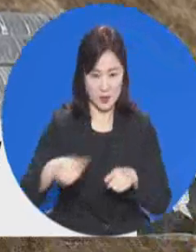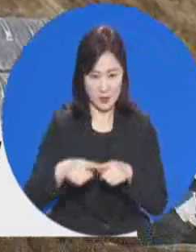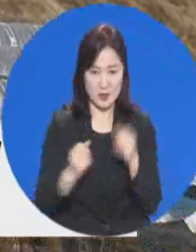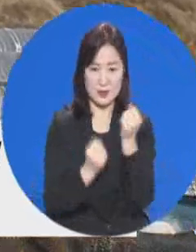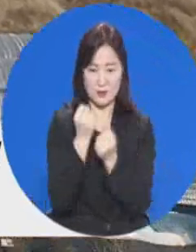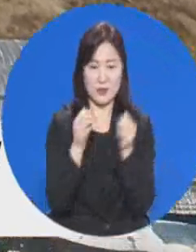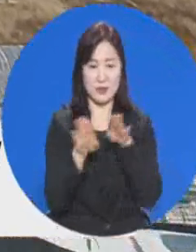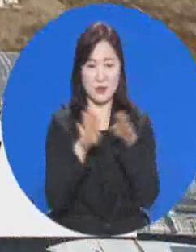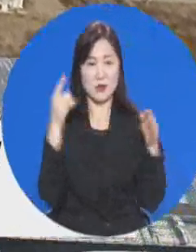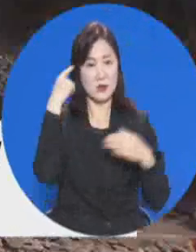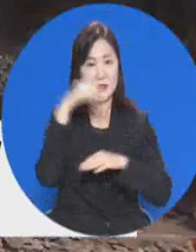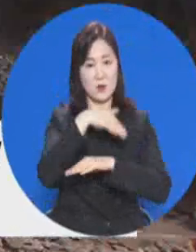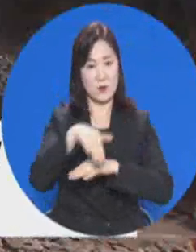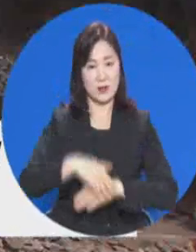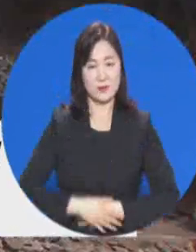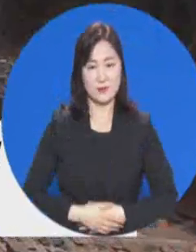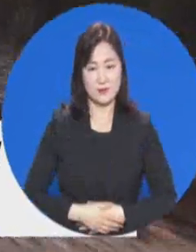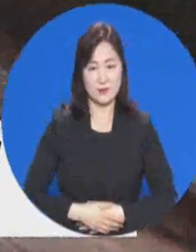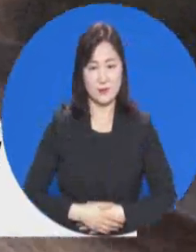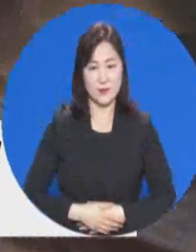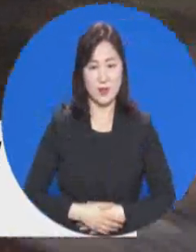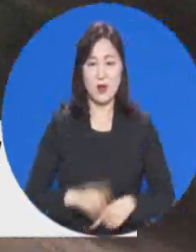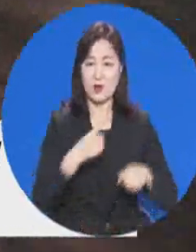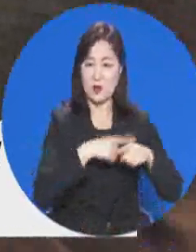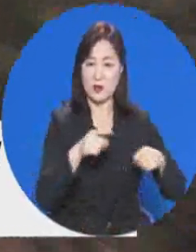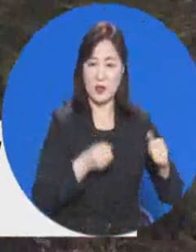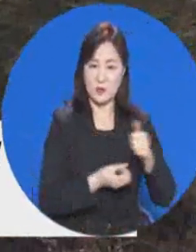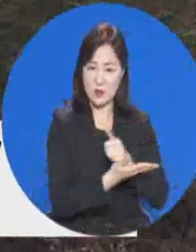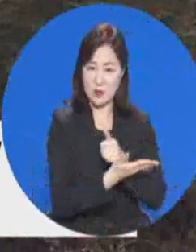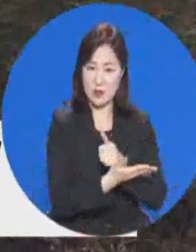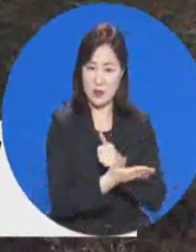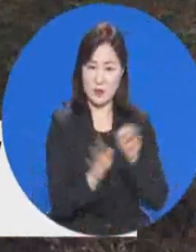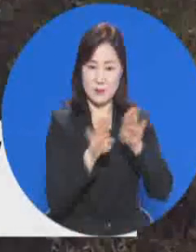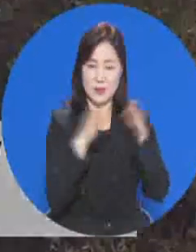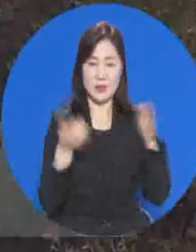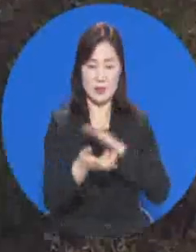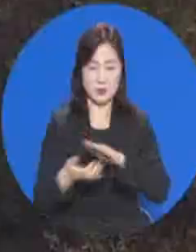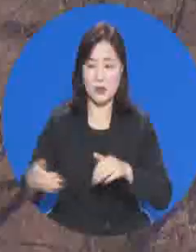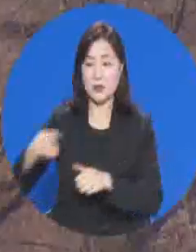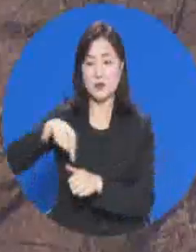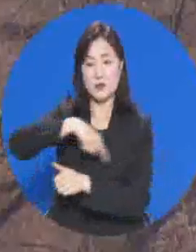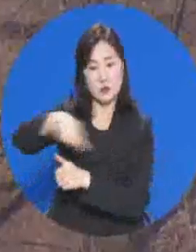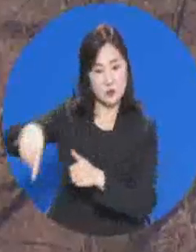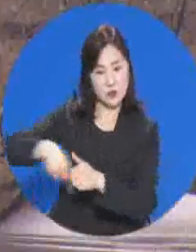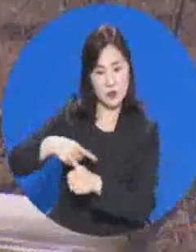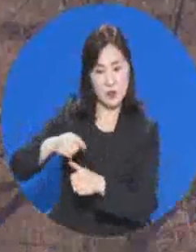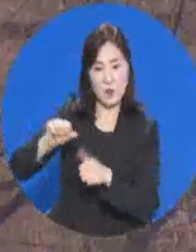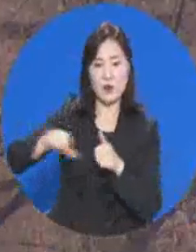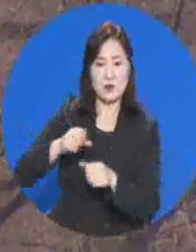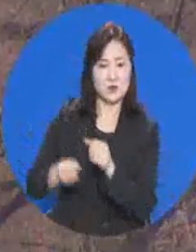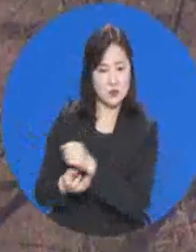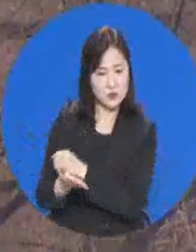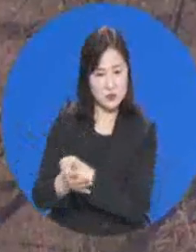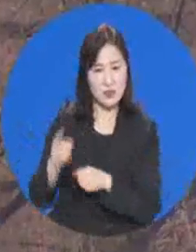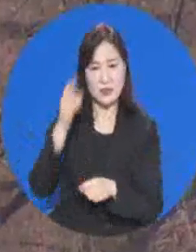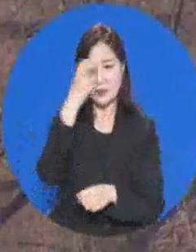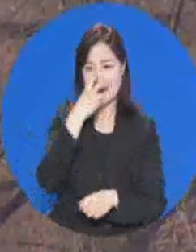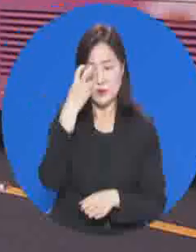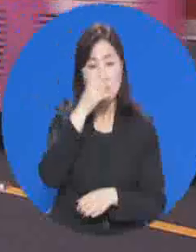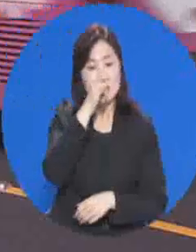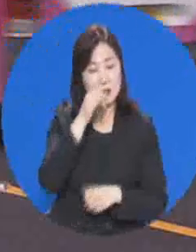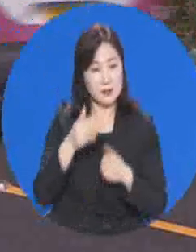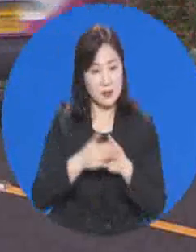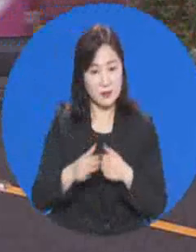탔습니다 전략 환경 영향 평가는 대발이 앞서 주변 환경에 미치는 영향을 검토하는 것 노선 개선에 대한